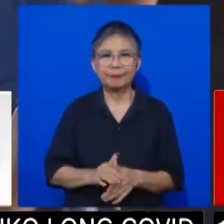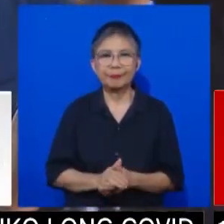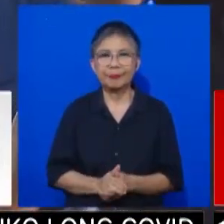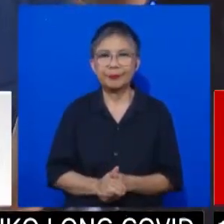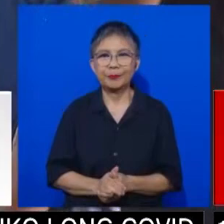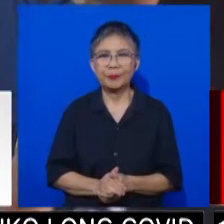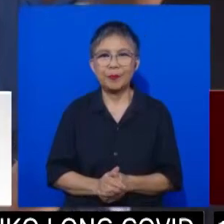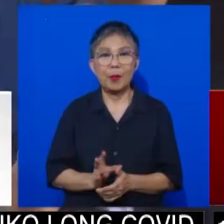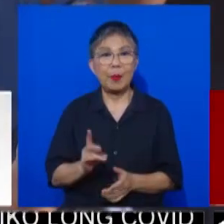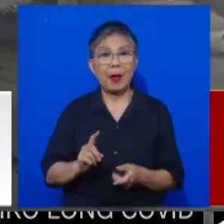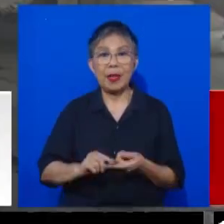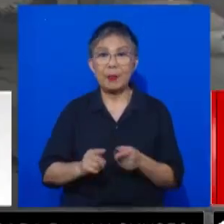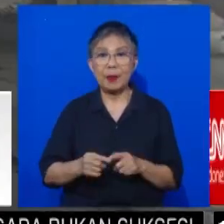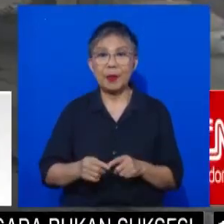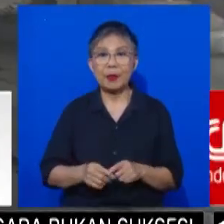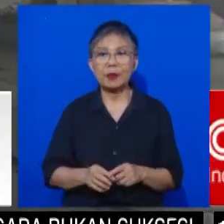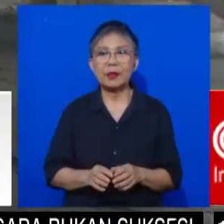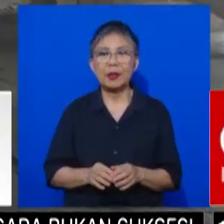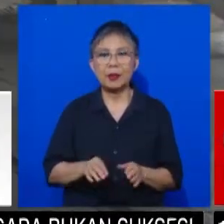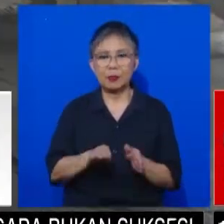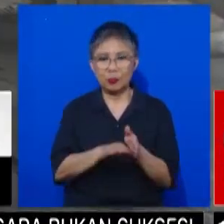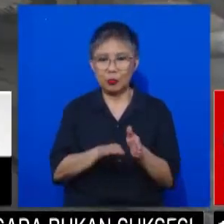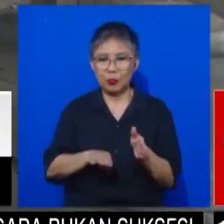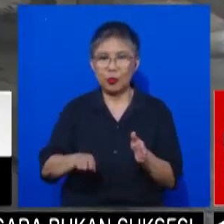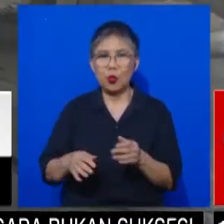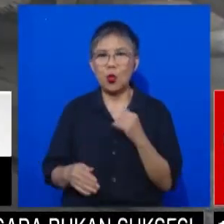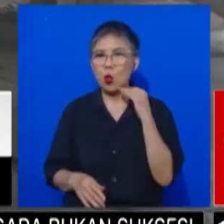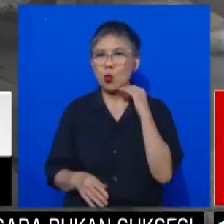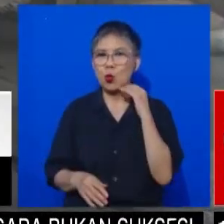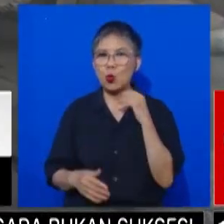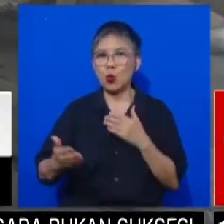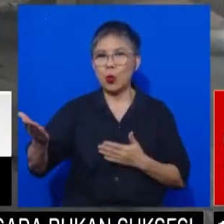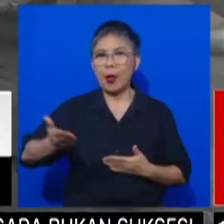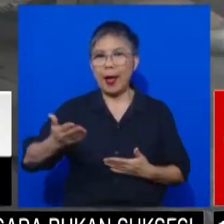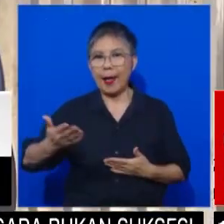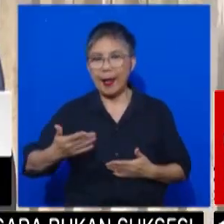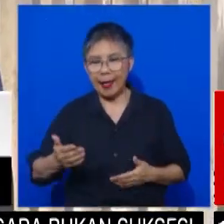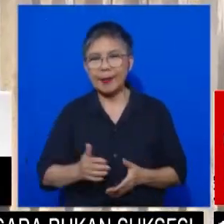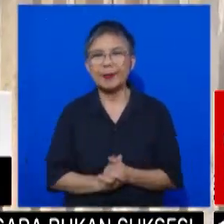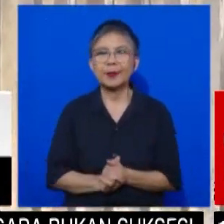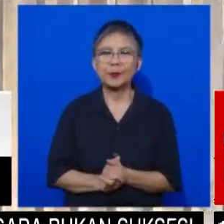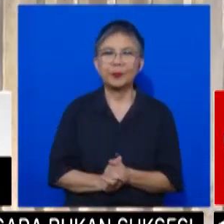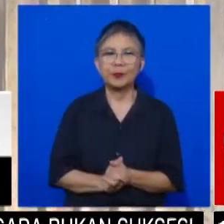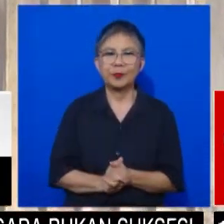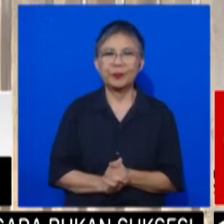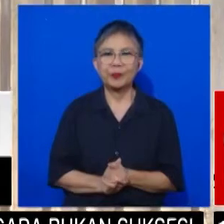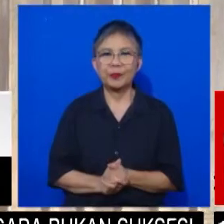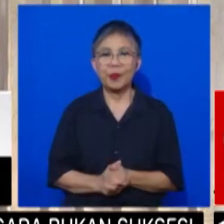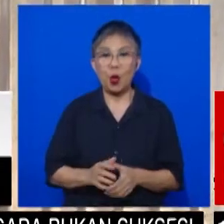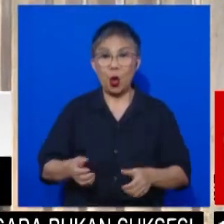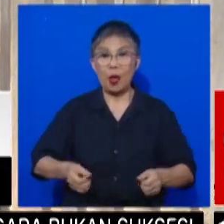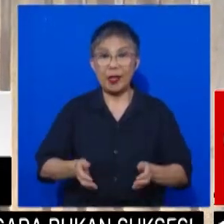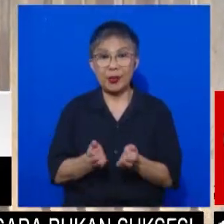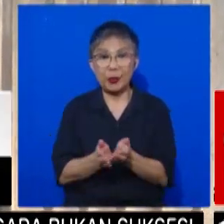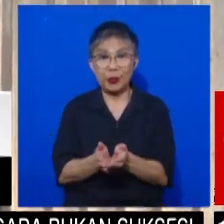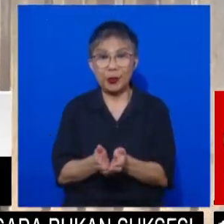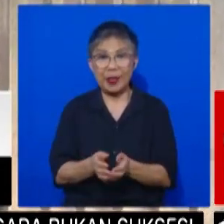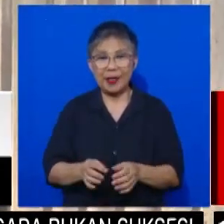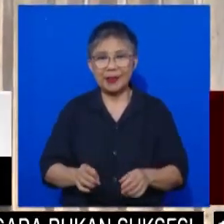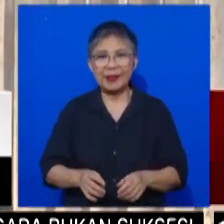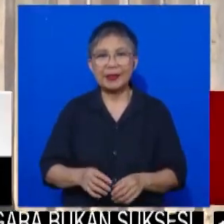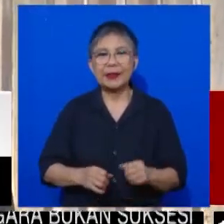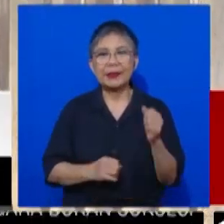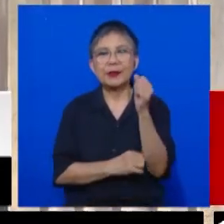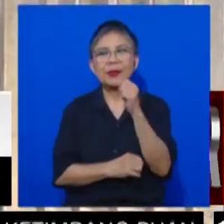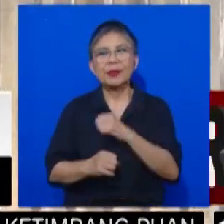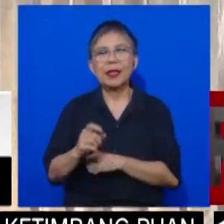Bersama sejumlah rekan-rekannya, ia biasa mangkal menunggu penumpang di dermaga 16 Ilir. Para penarik ketek di satu dermaga di Palembang